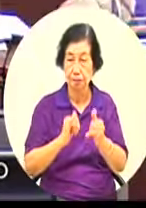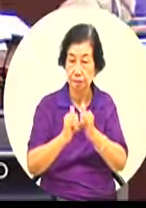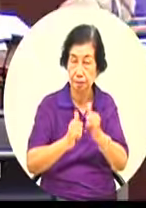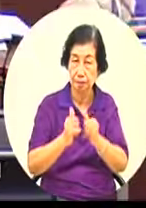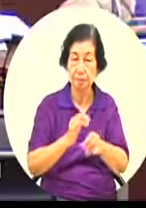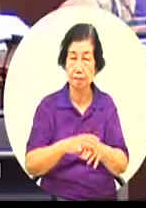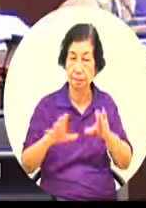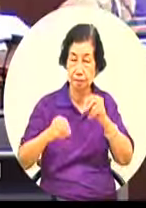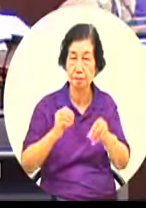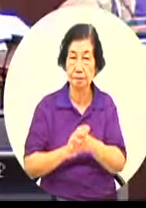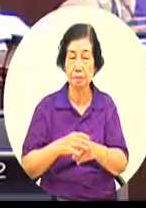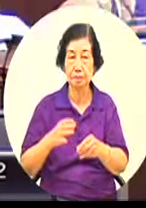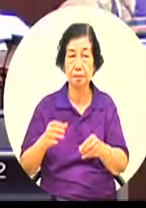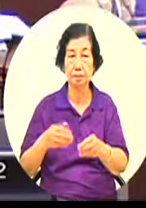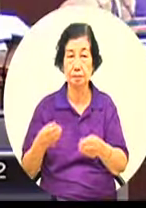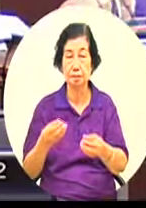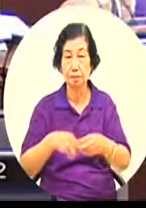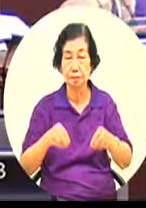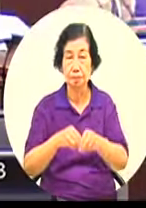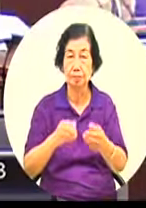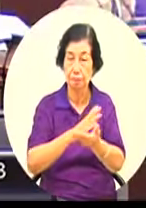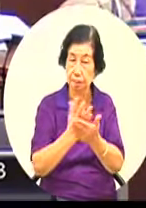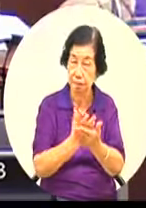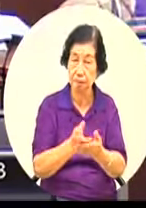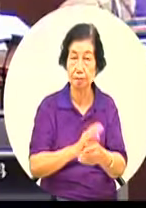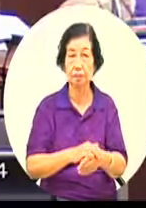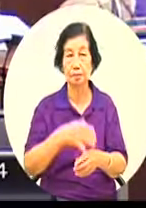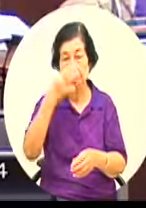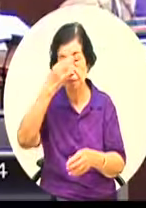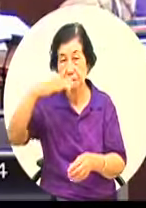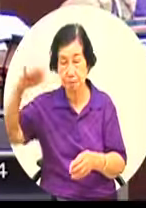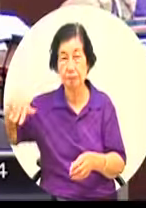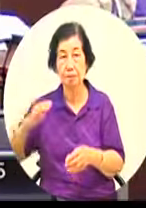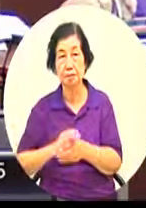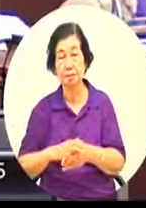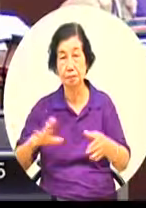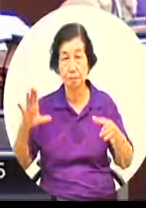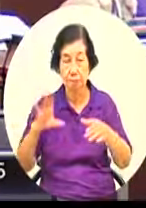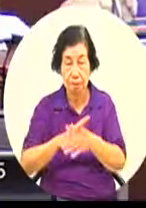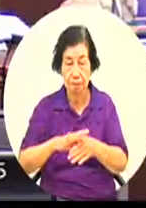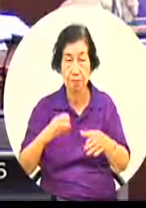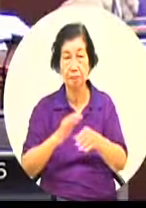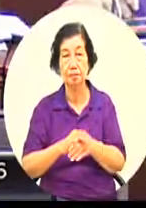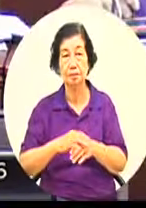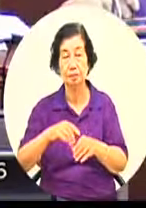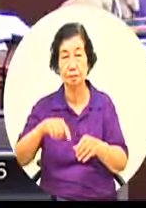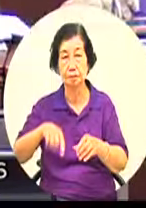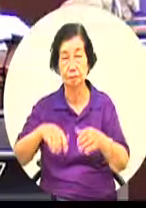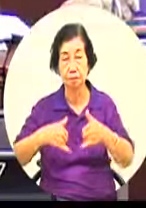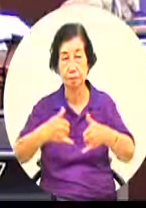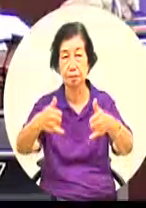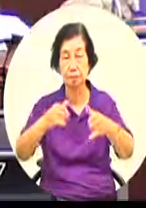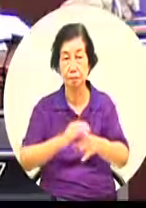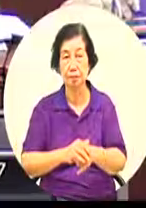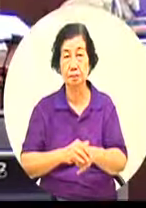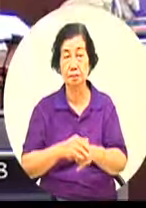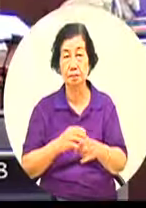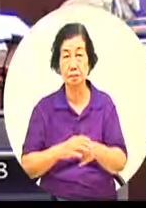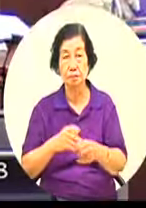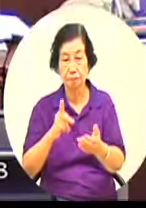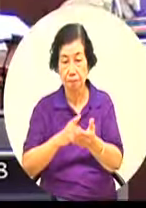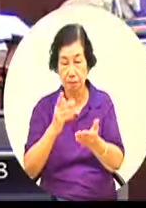李议员一直提到的这个凤山文龙路的文中小用地可不可以盖这个凤山图书馆分馆，其实从这